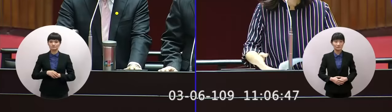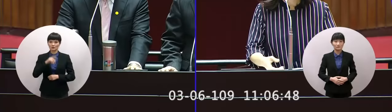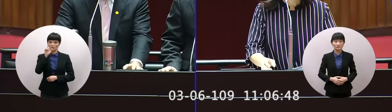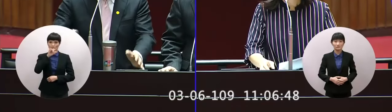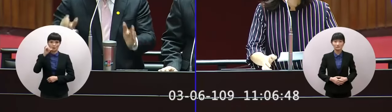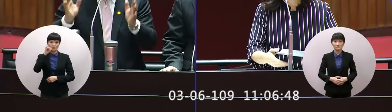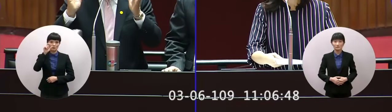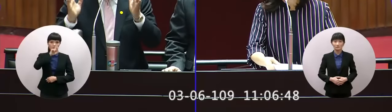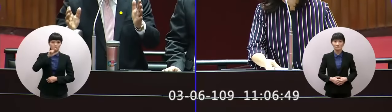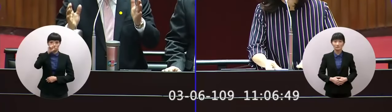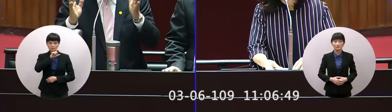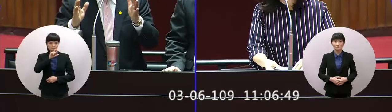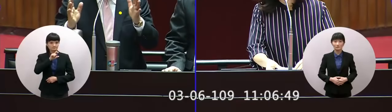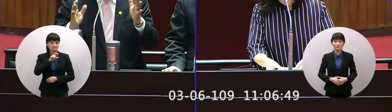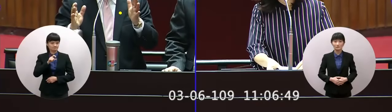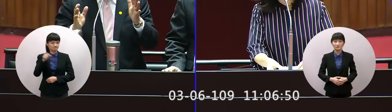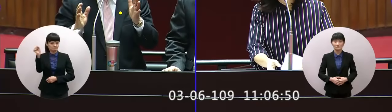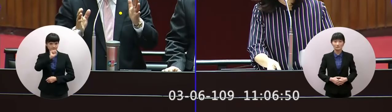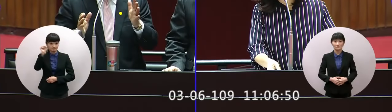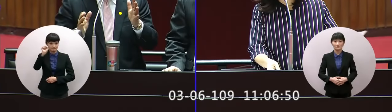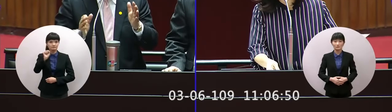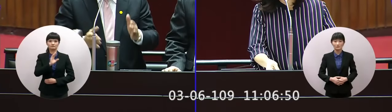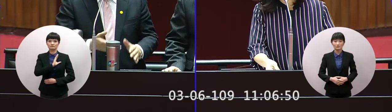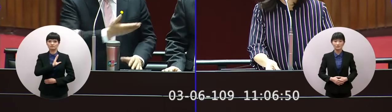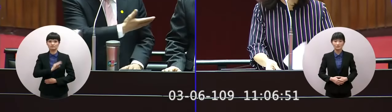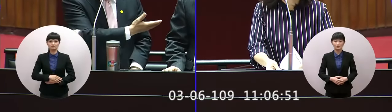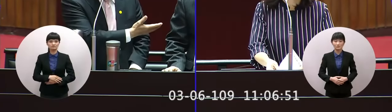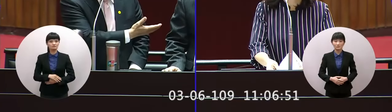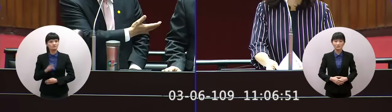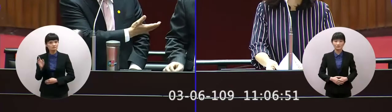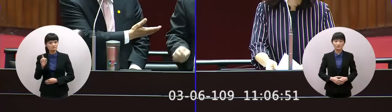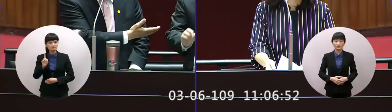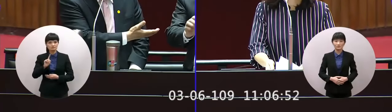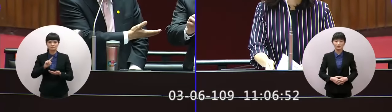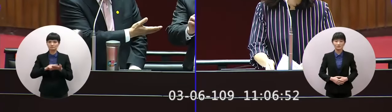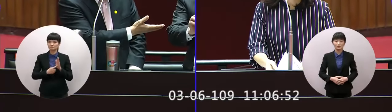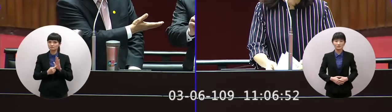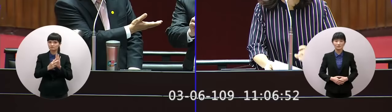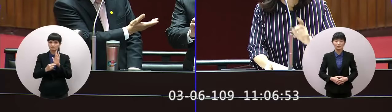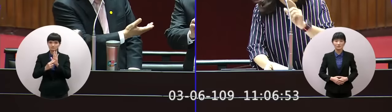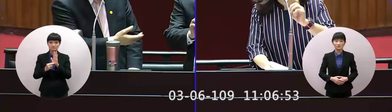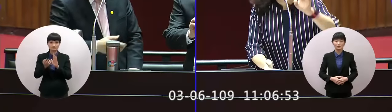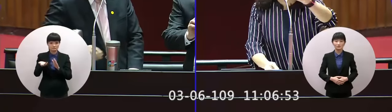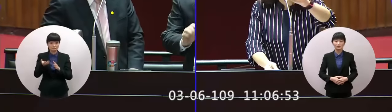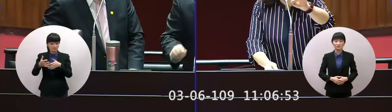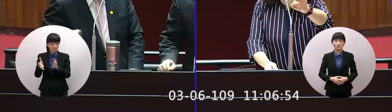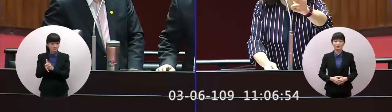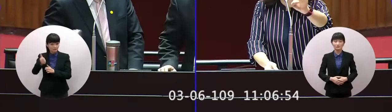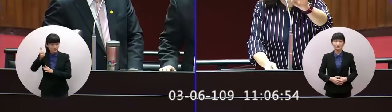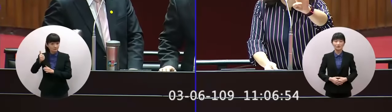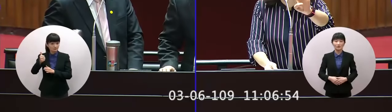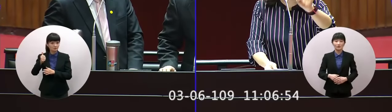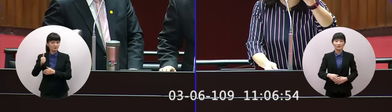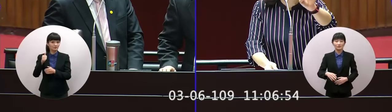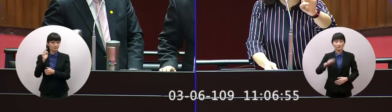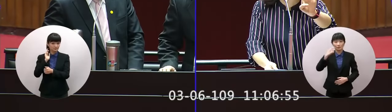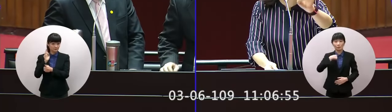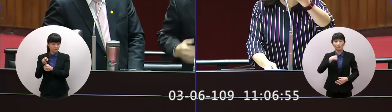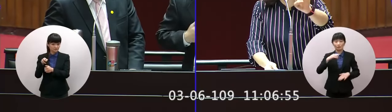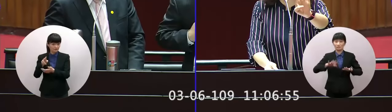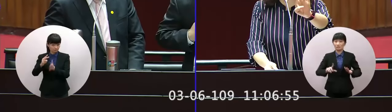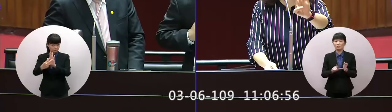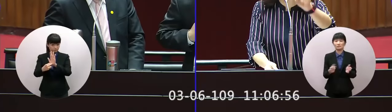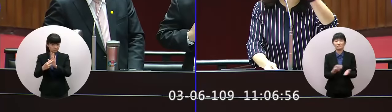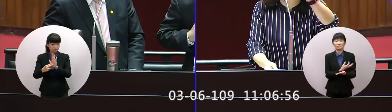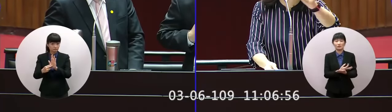忍。那部长是不是表达上或怎么样？他部长已经有完整说明，我再请部长说明。 抱歉，我今天没有要，我时